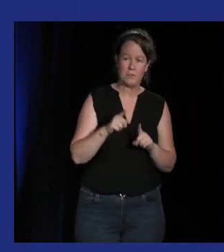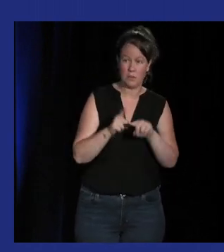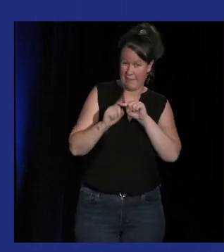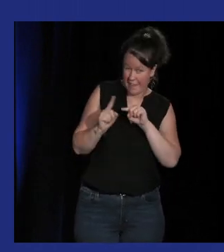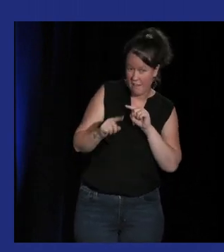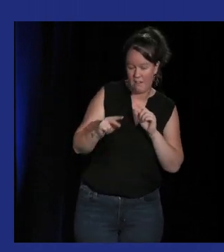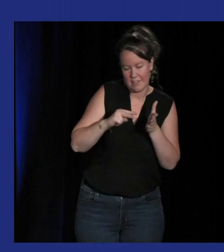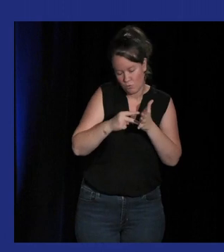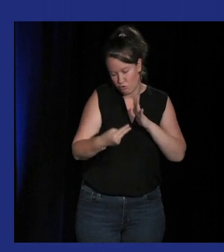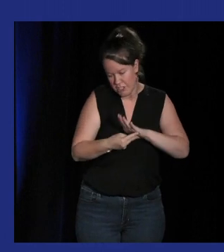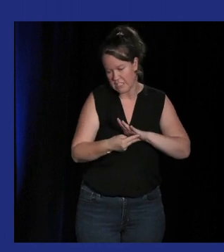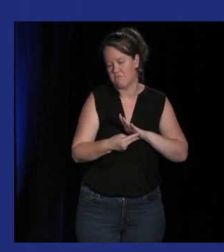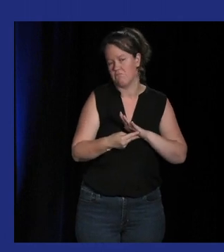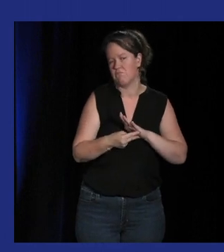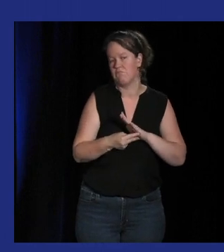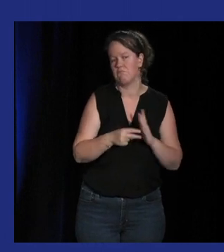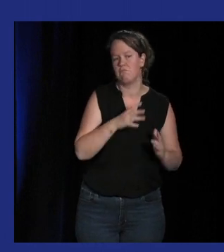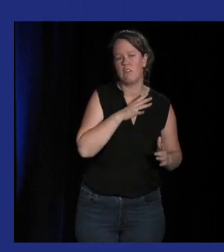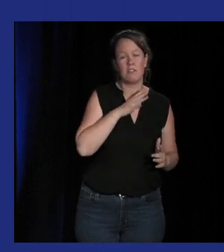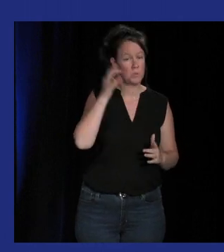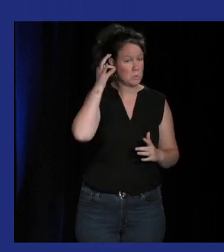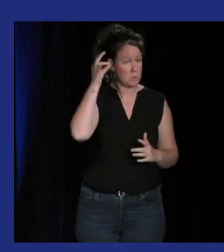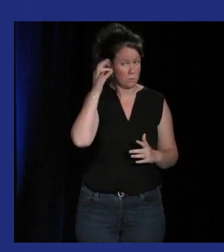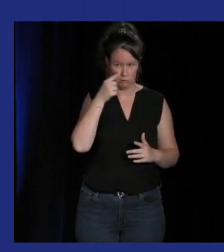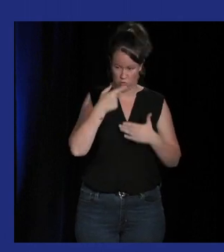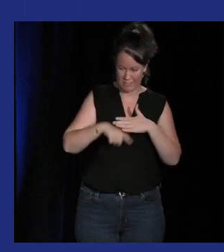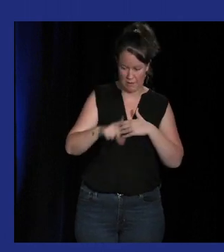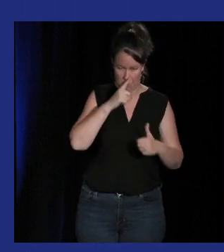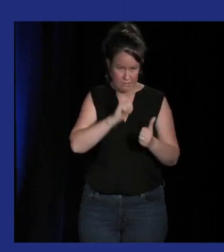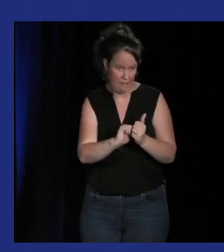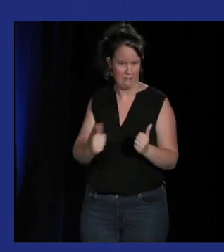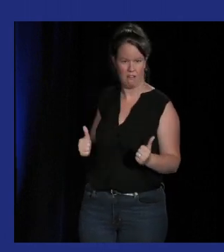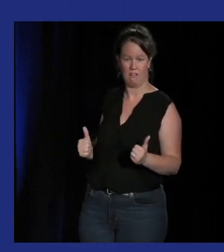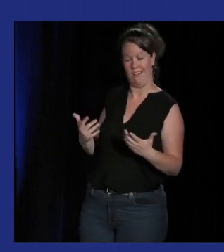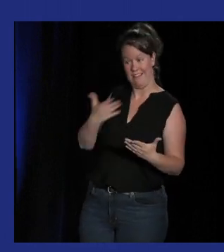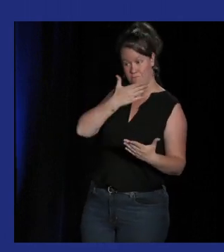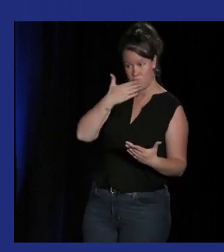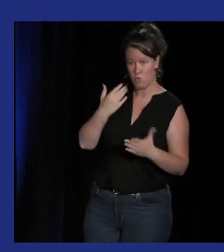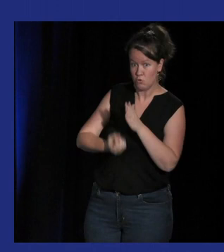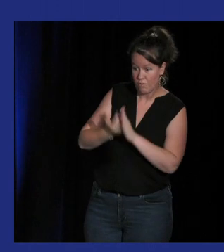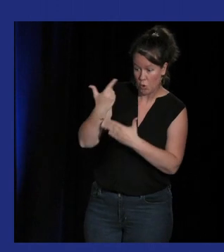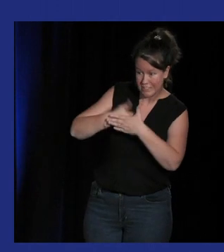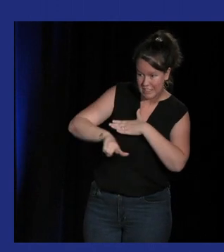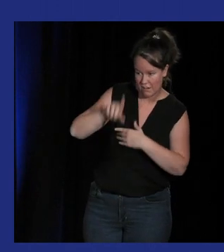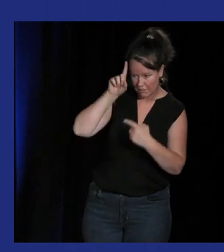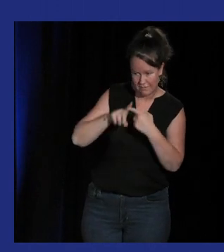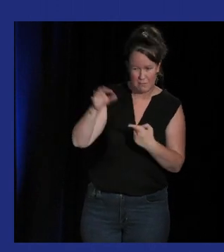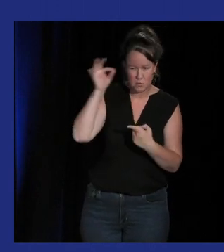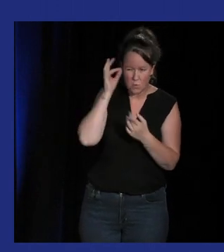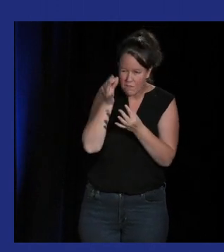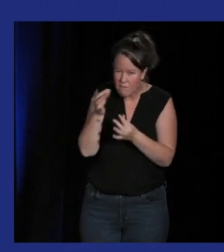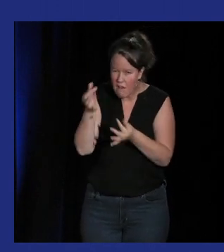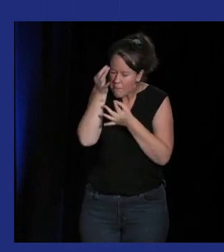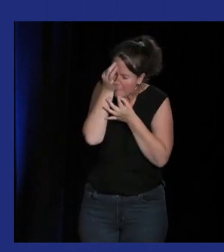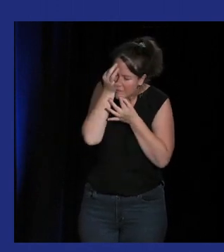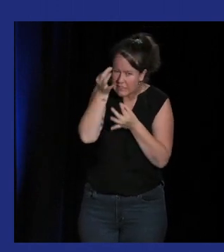technologie qui permettent ce qui est binoral de lui qui permet d'avoir une reconstitution beaucoup plus fidèle de l'audio mais tout le monde à tout le monde peut pas avoir